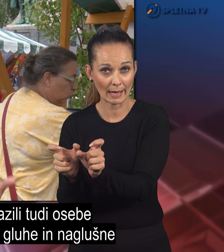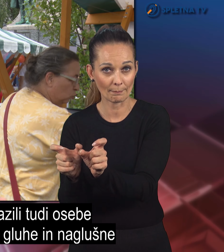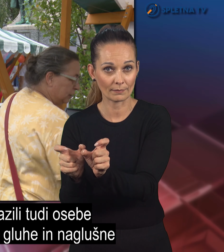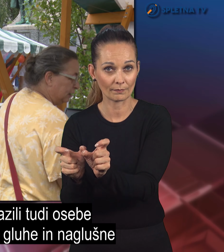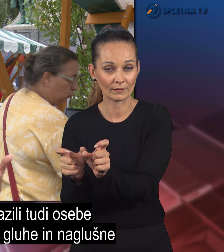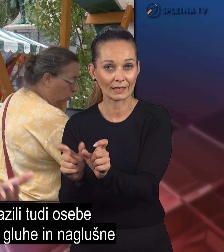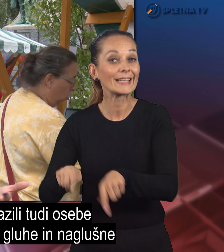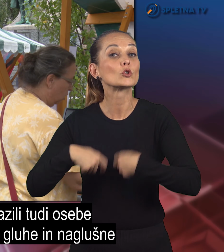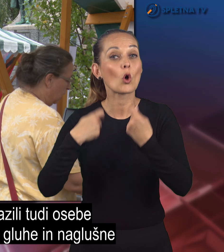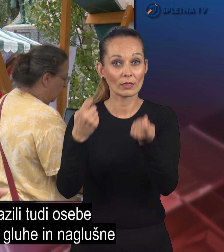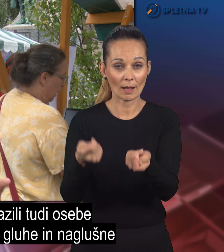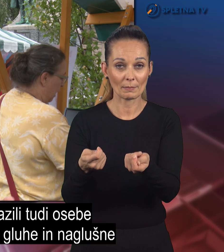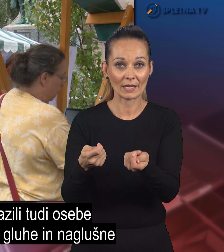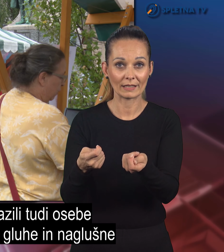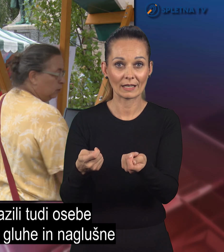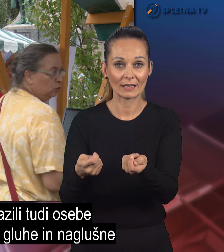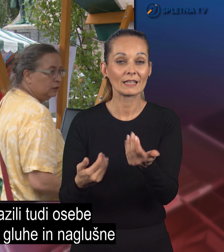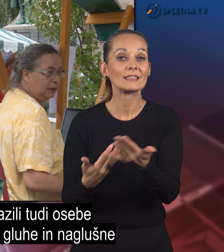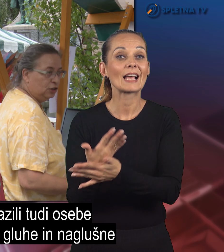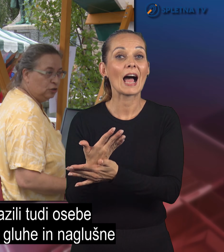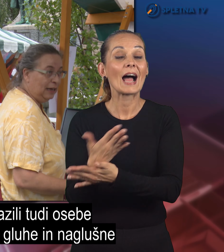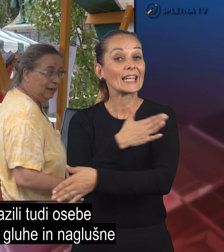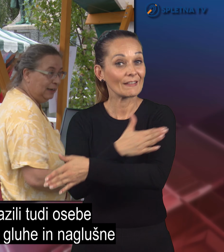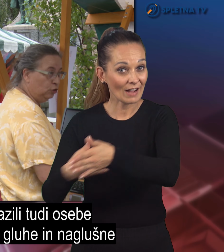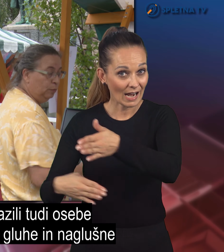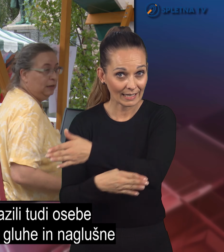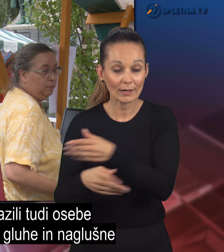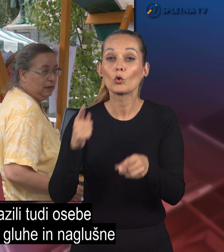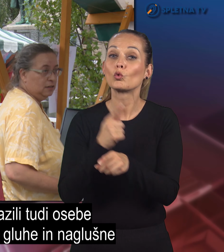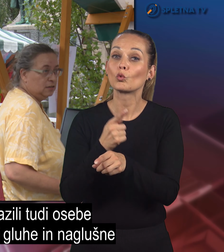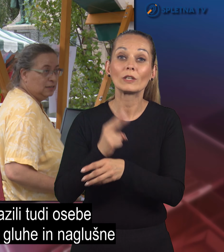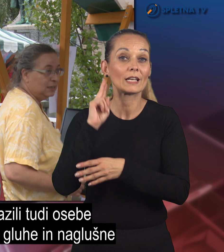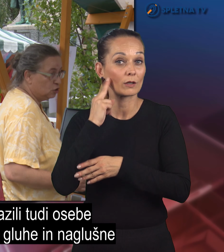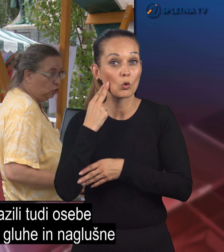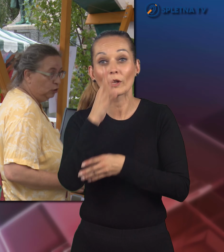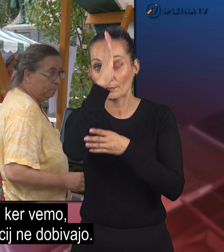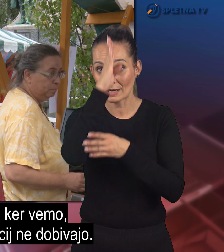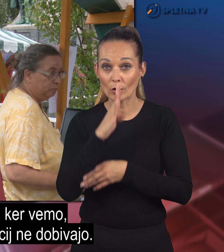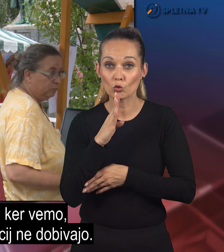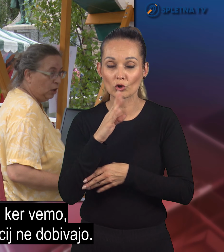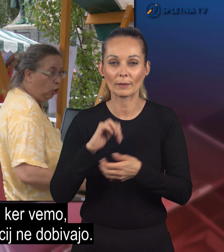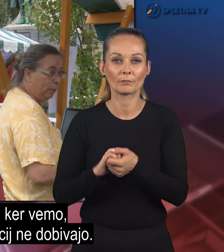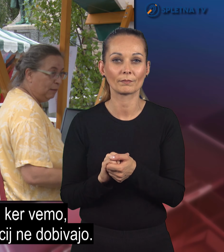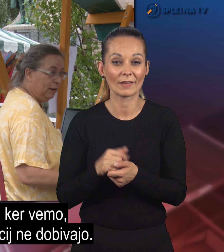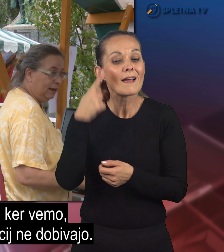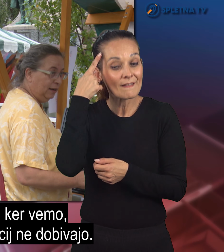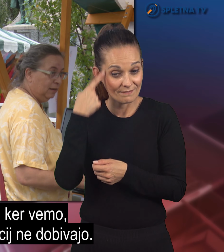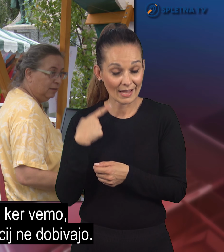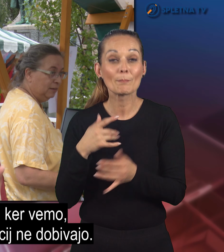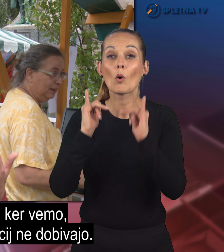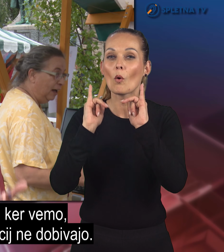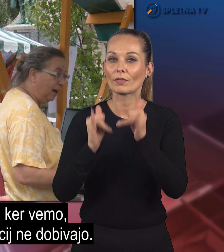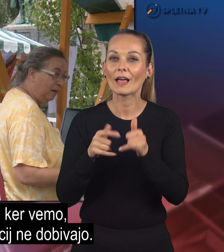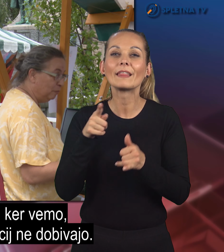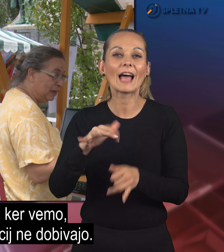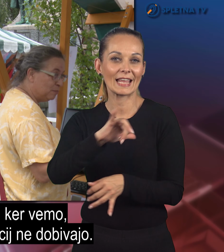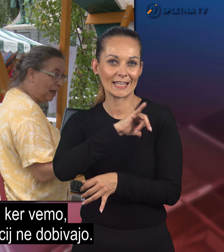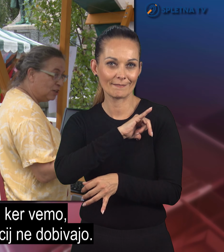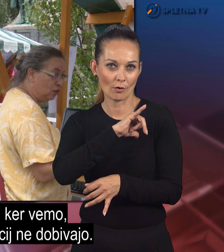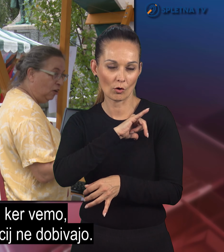so namenjene osebam z invalidnostmi, tudi gluhim in naglušnim nenazadnje, ker vemo, da